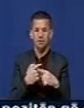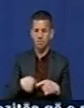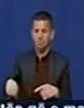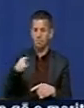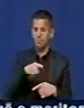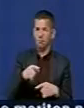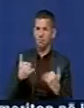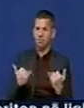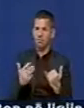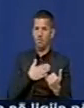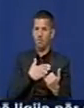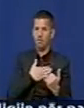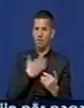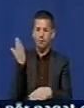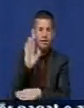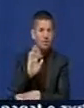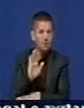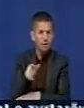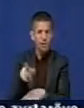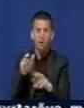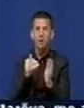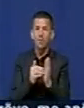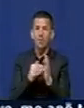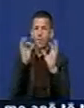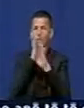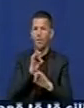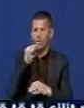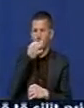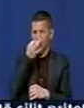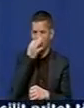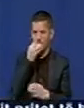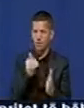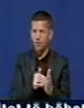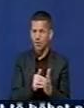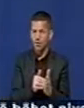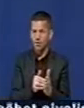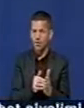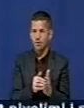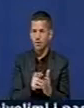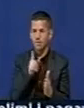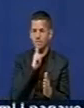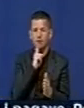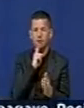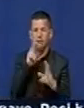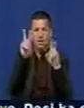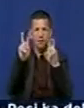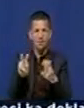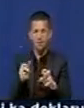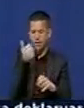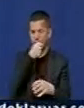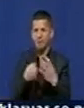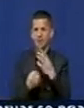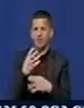deputetë të Kuvendit të Republikës së Kosovës akoma s'kemi informata të mjaftueshme lidhur me disa çështje rreth themelimit